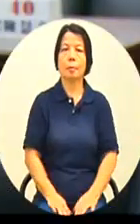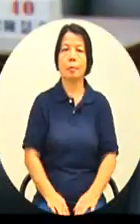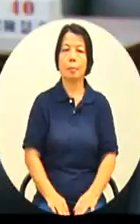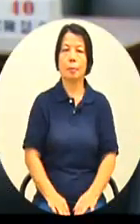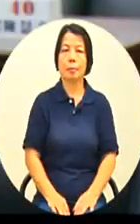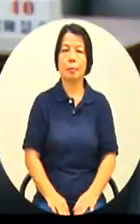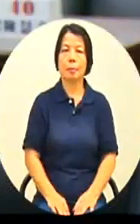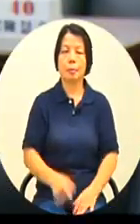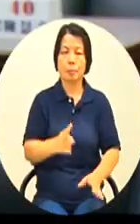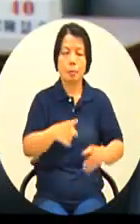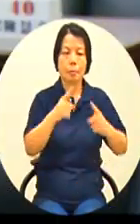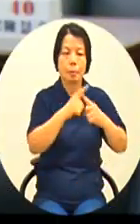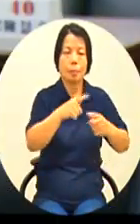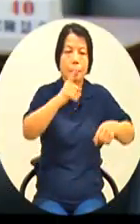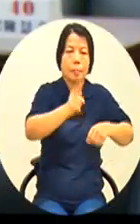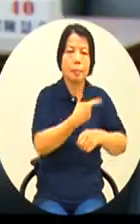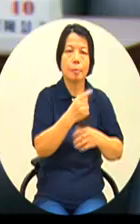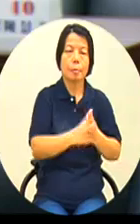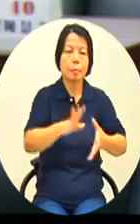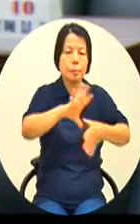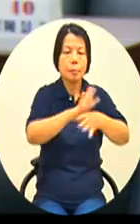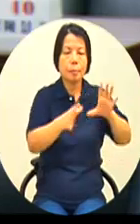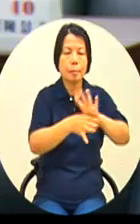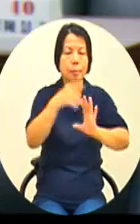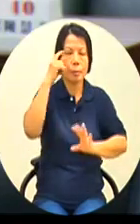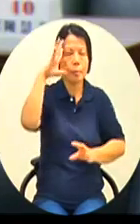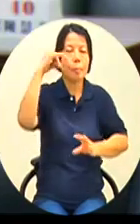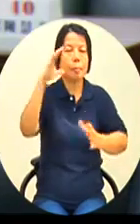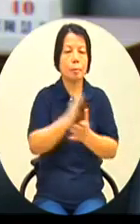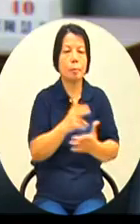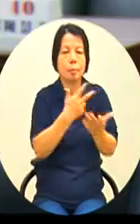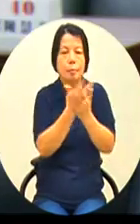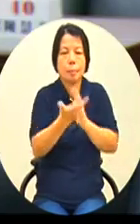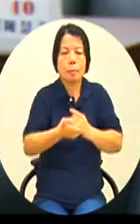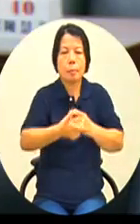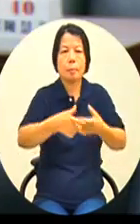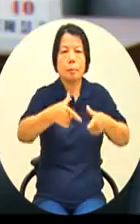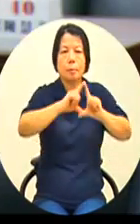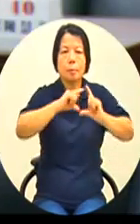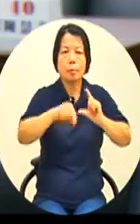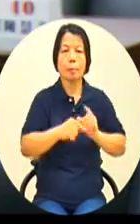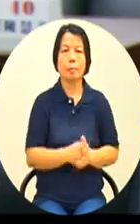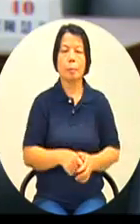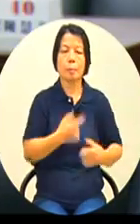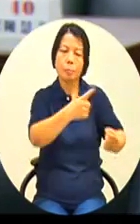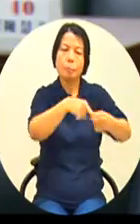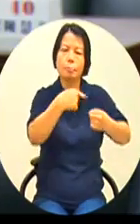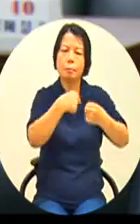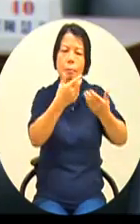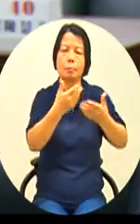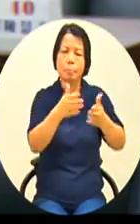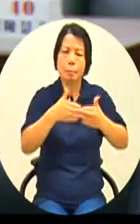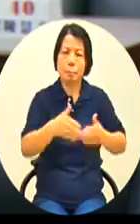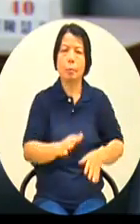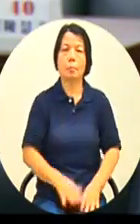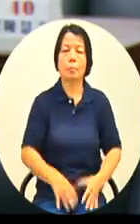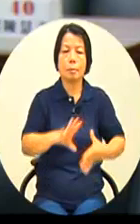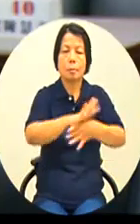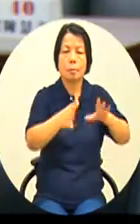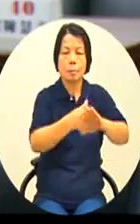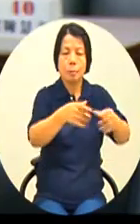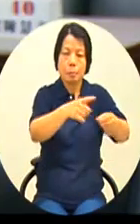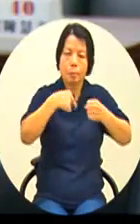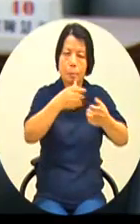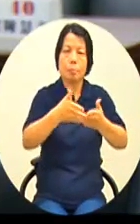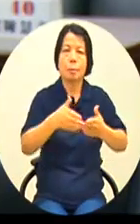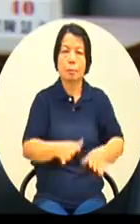讲啥物？咱的人才、咱的文创、咱的艺术家拢倒转来啊！艺术家嘛爱趁钱，文化界嘛是爱趁钱